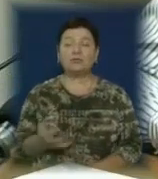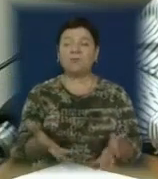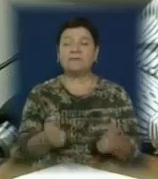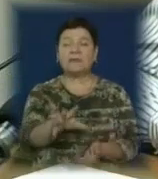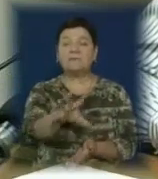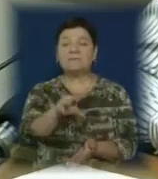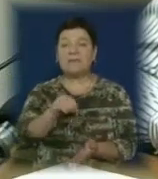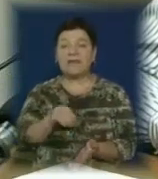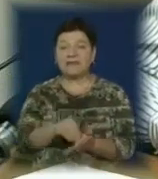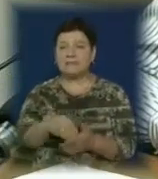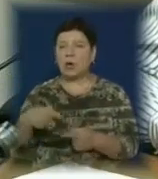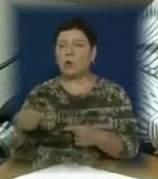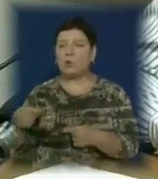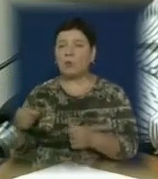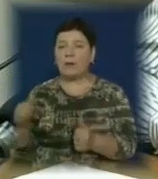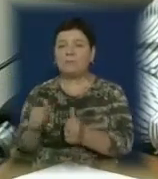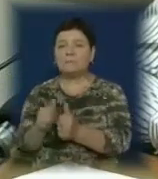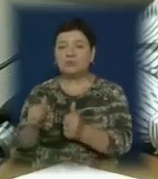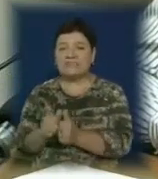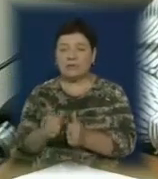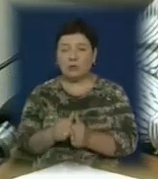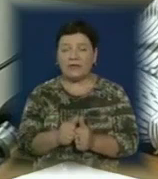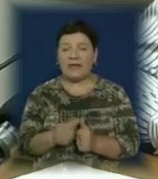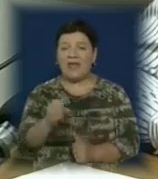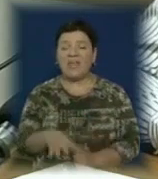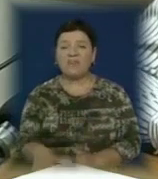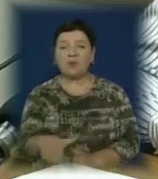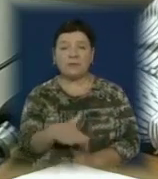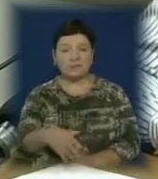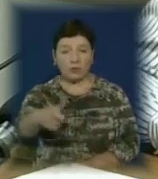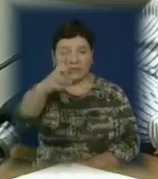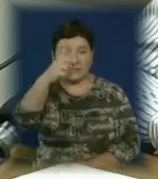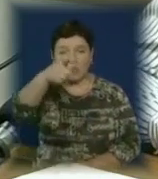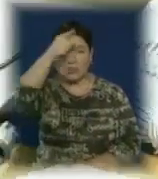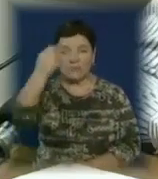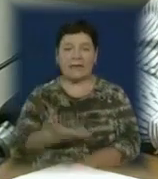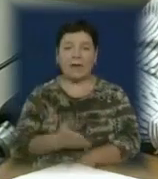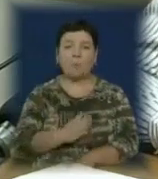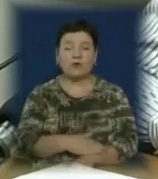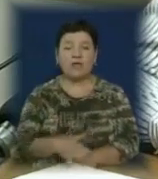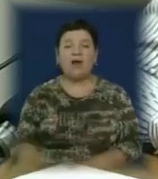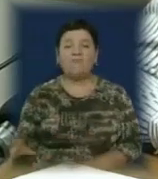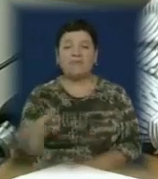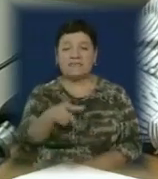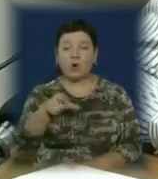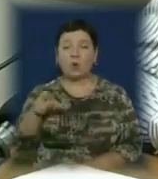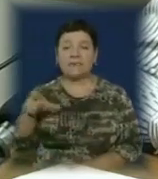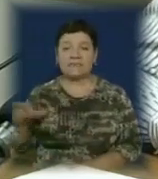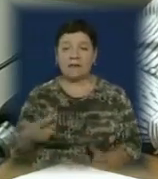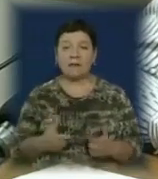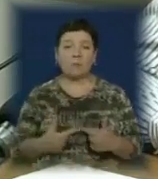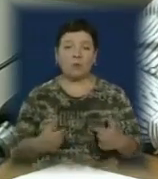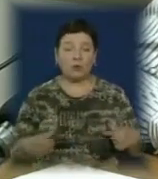взірець любої ближньої нашої сусідньої європейської держави – Словакія, Польща. Весь громадський блок – це повинна